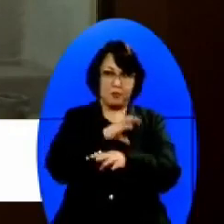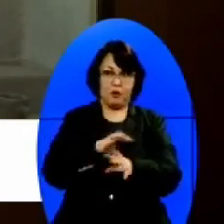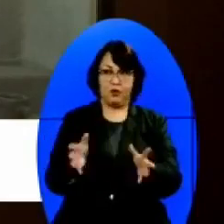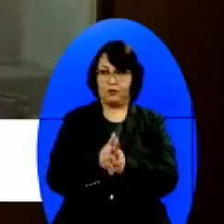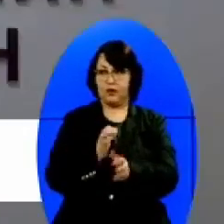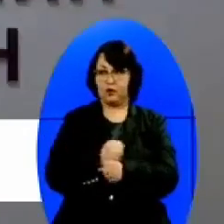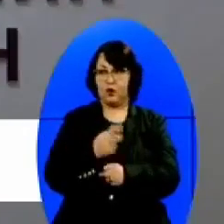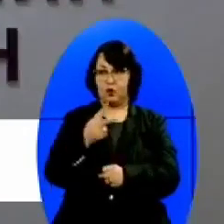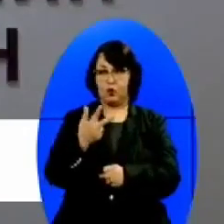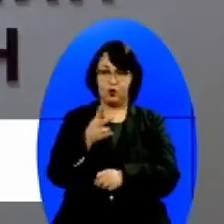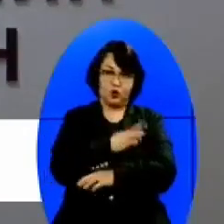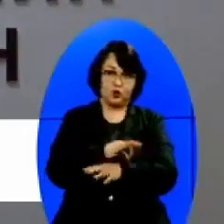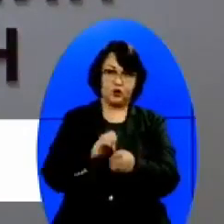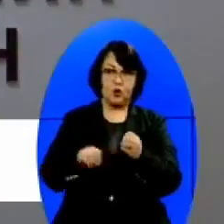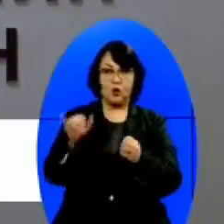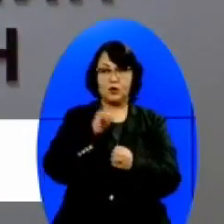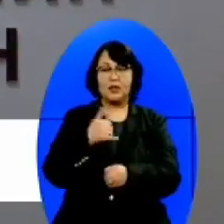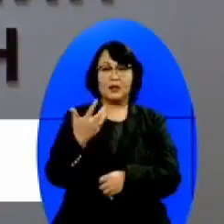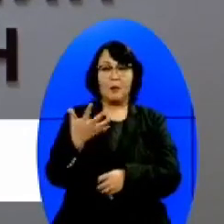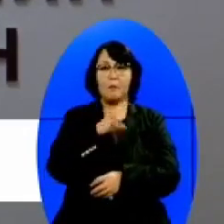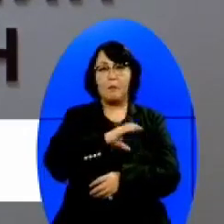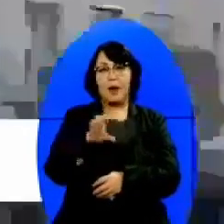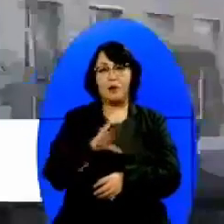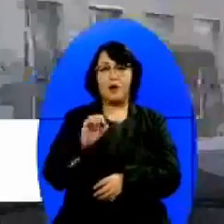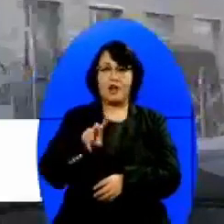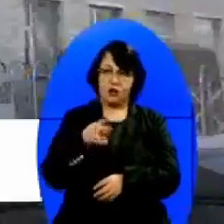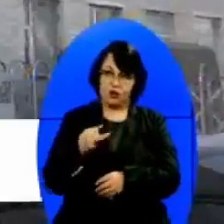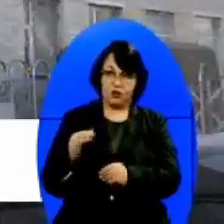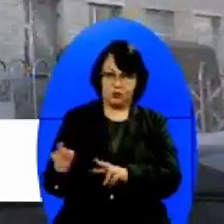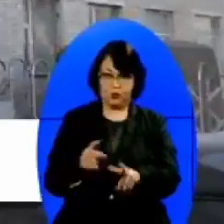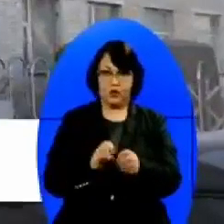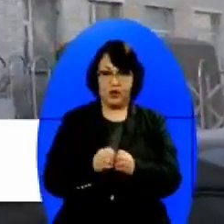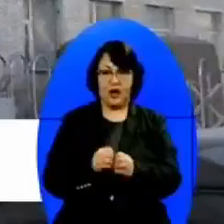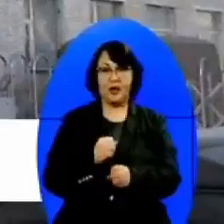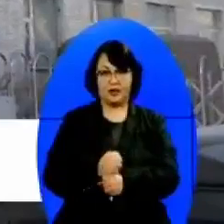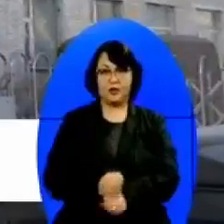байна. Улсын хэмжээнд 5 байгууллага археологийн судалгааг хийж байгаа юм аа.